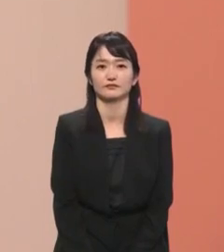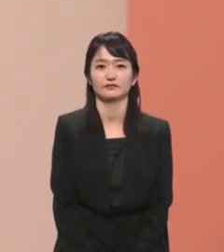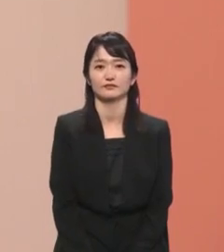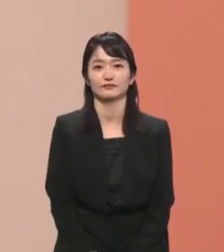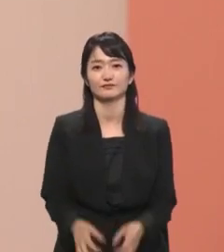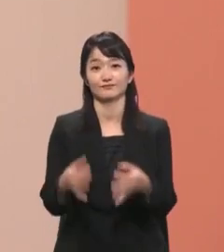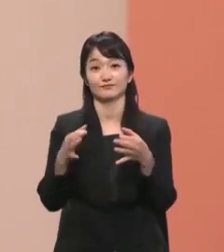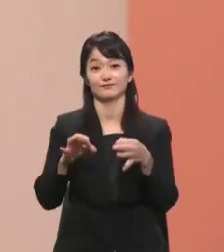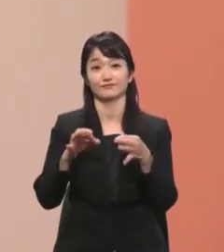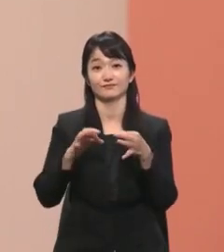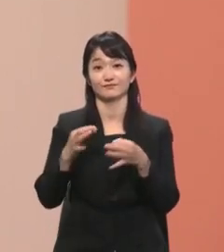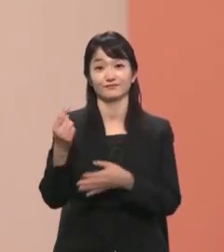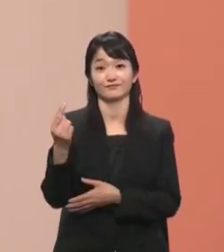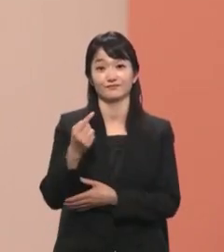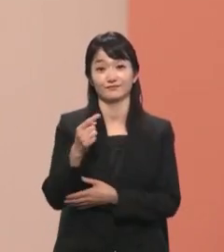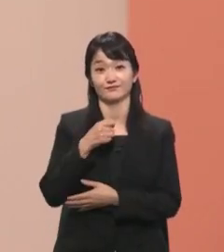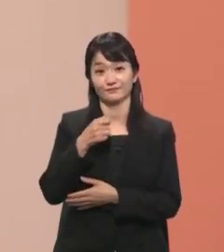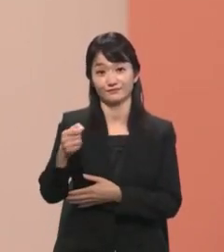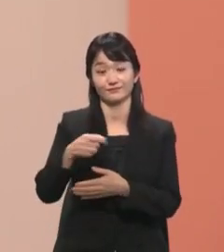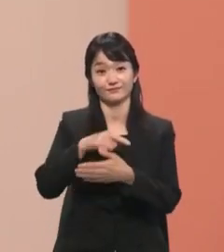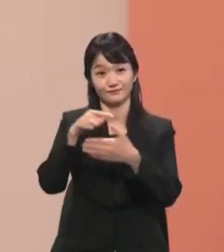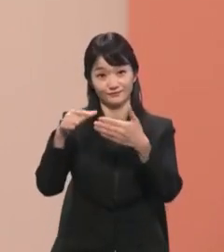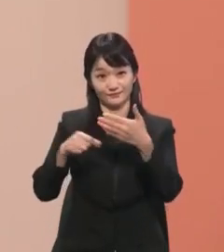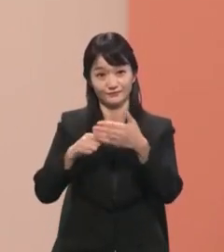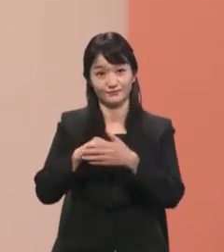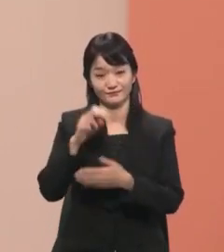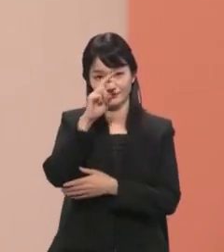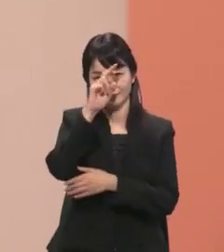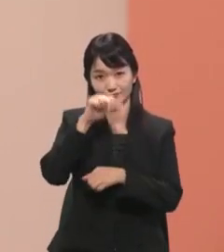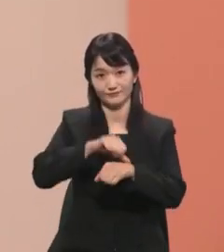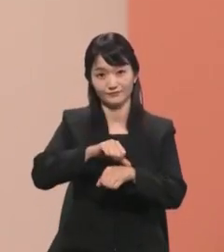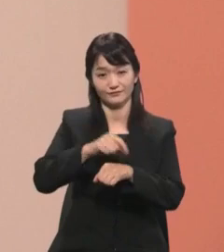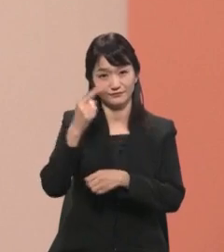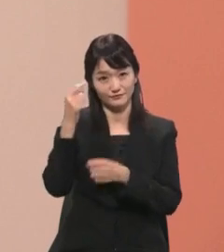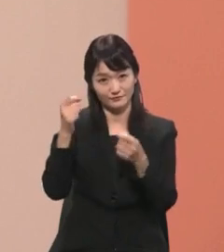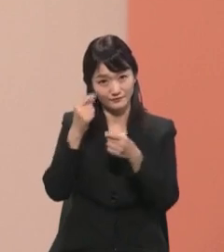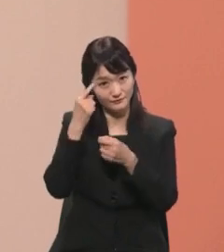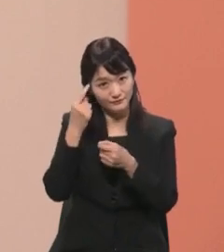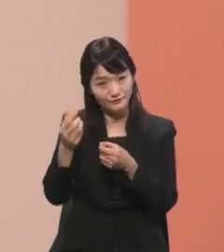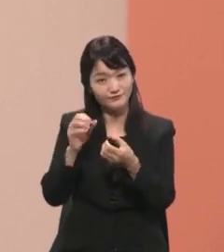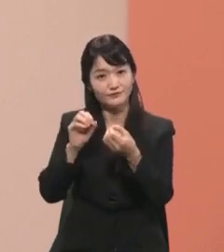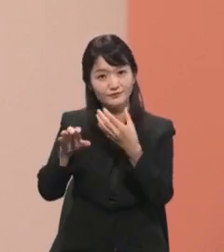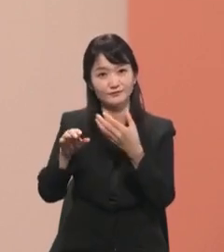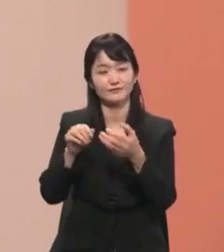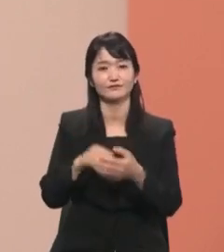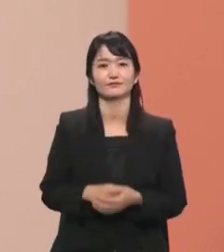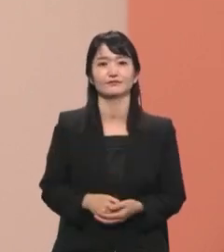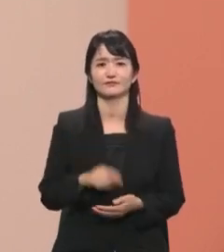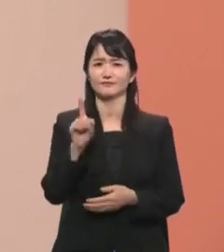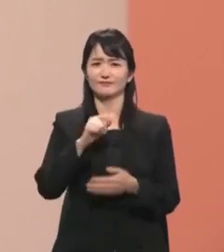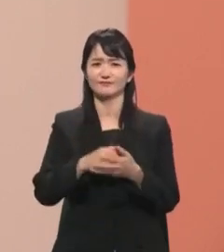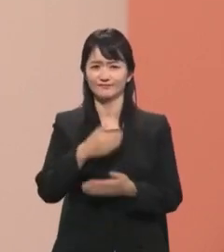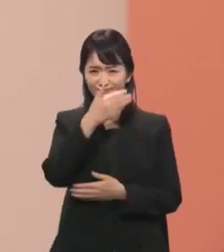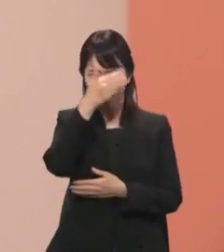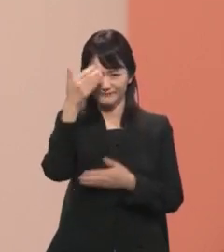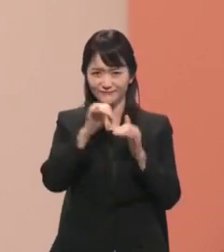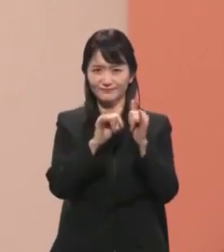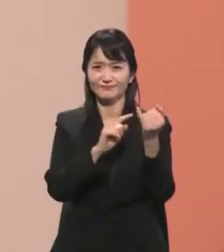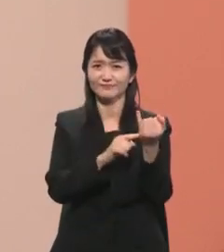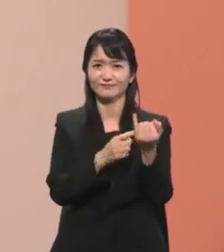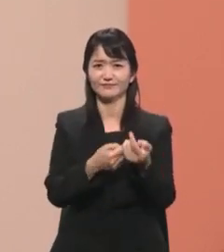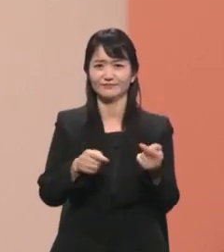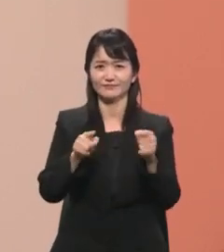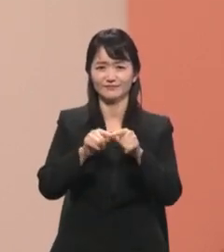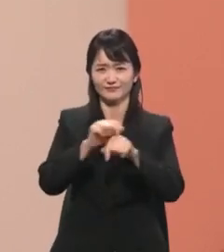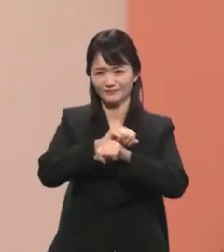네, 금요일마다 찾아오는 인터뷰 코너입니다. 오후의 티키타카. 오늘은 왠지 막 젊은 그대와 함께 거친 벌판을 막